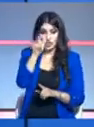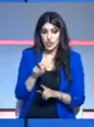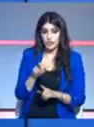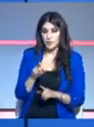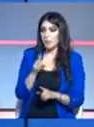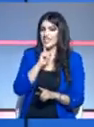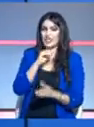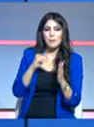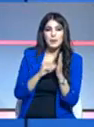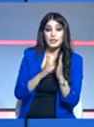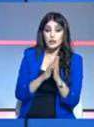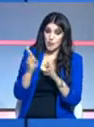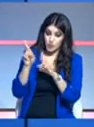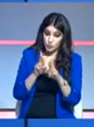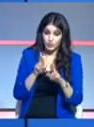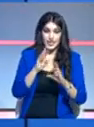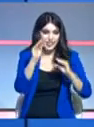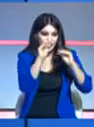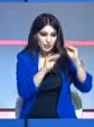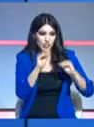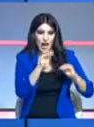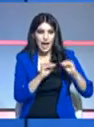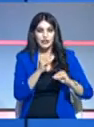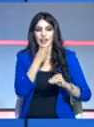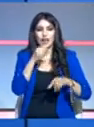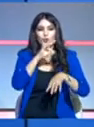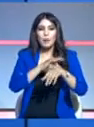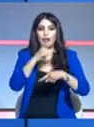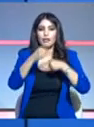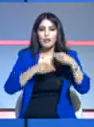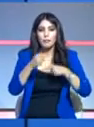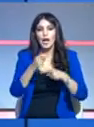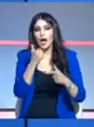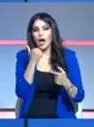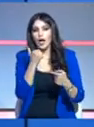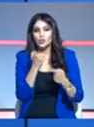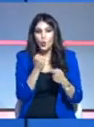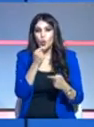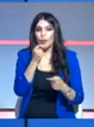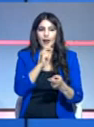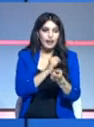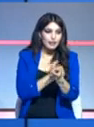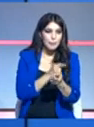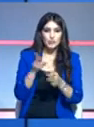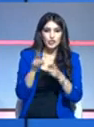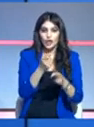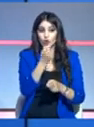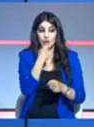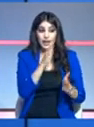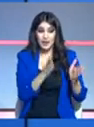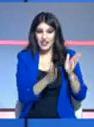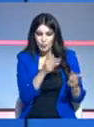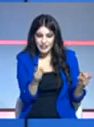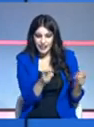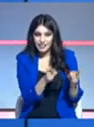مسجل لكن هو جاي اليوم يعدي على خاطر عنده مرض مزمن، ولا جاي باش ياخذ دواء نتاعو من مركز الصحه الاساسيه، وتكون فرصه